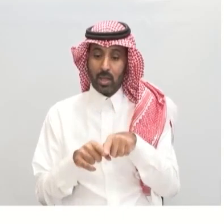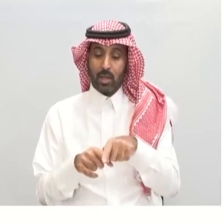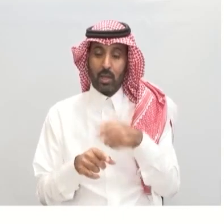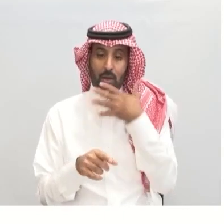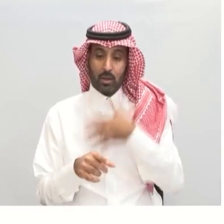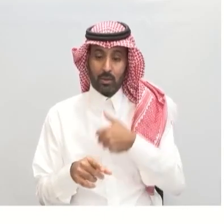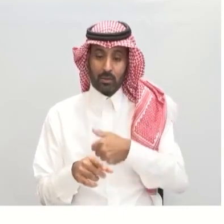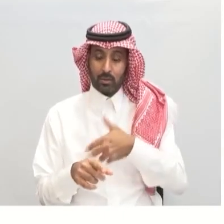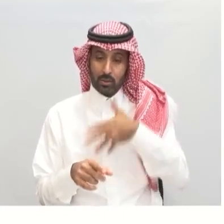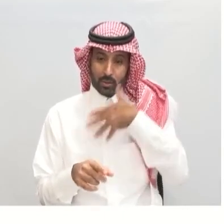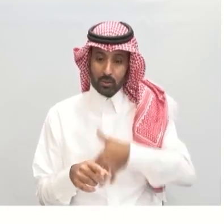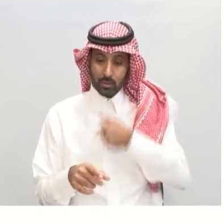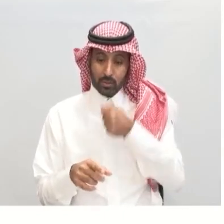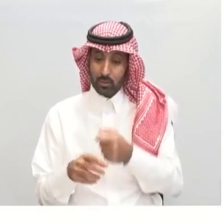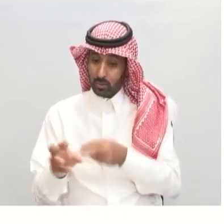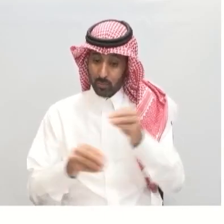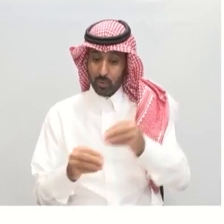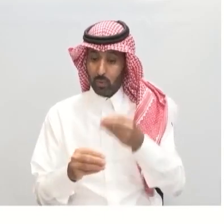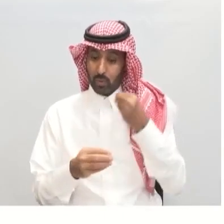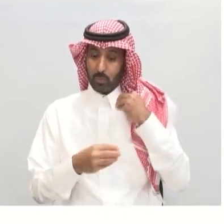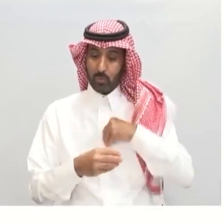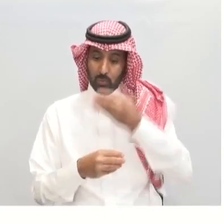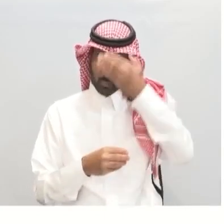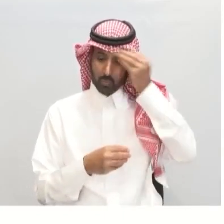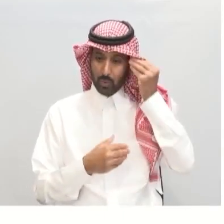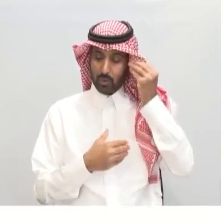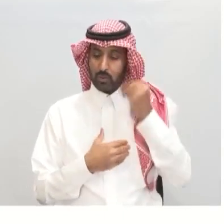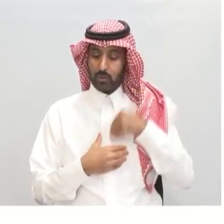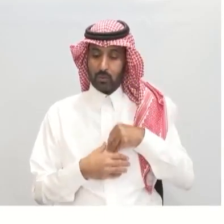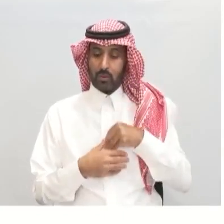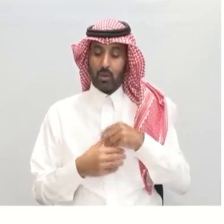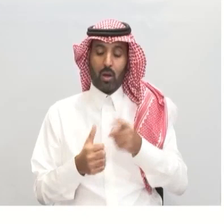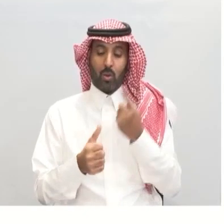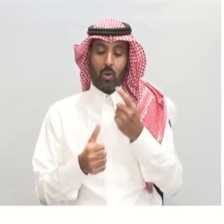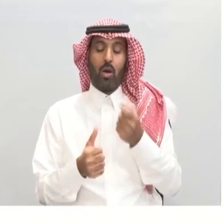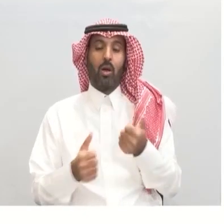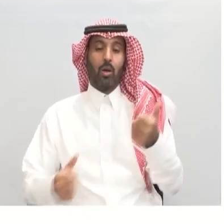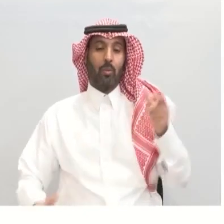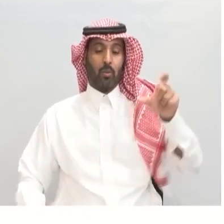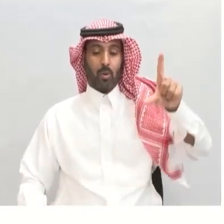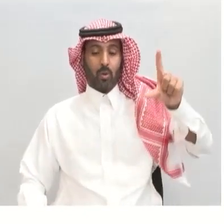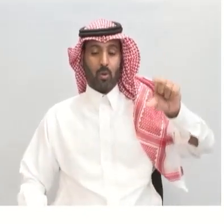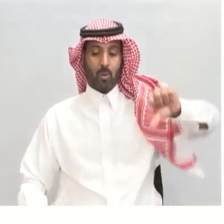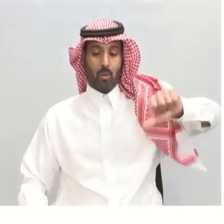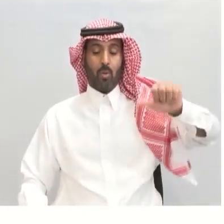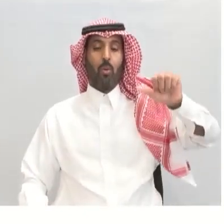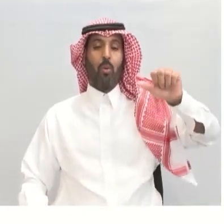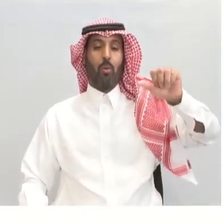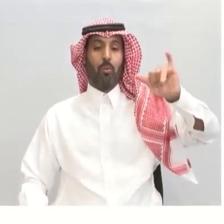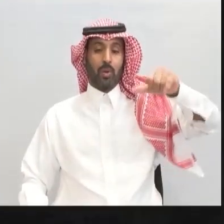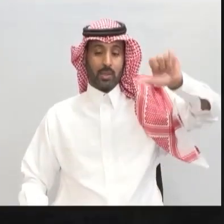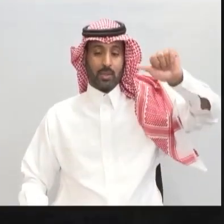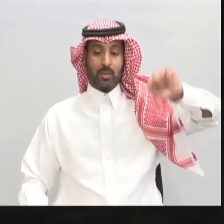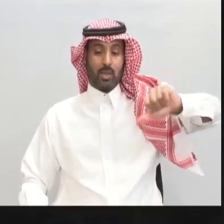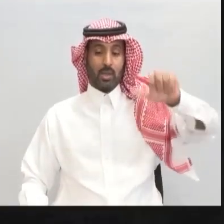عرفوا من الصحابه بجمع القران في صدورهم رضي الله عنهم اولهم ابو موسى الاشعري من عرف من الصحابه تميز